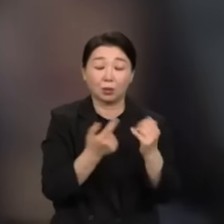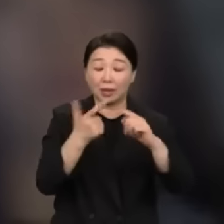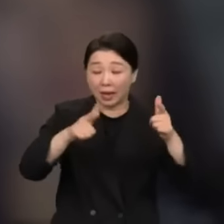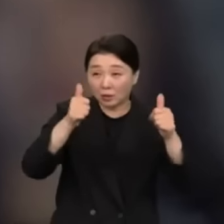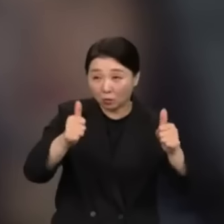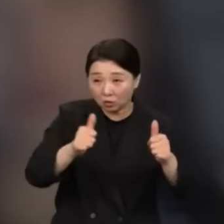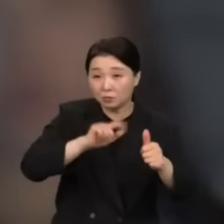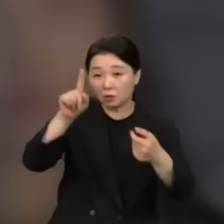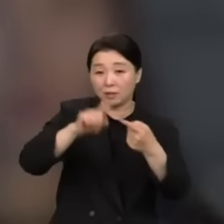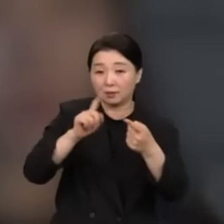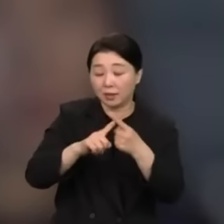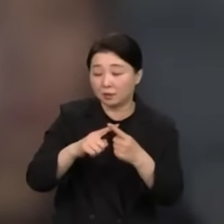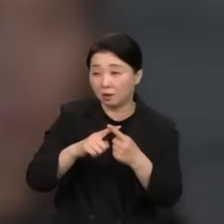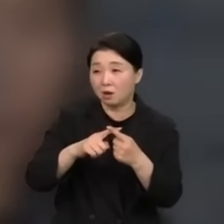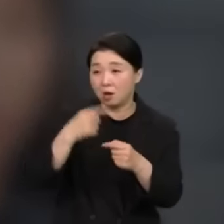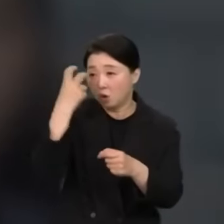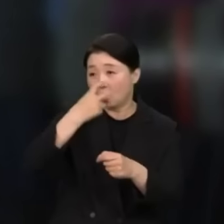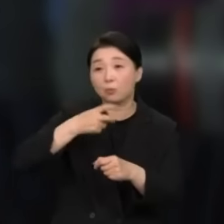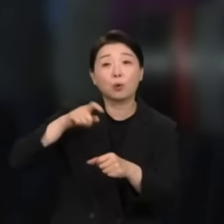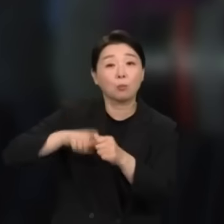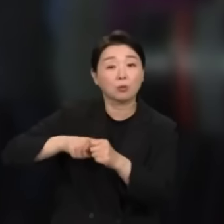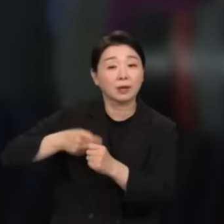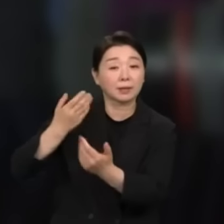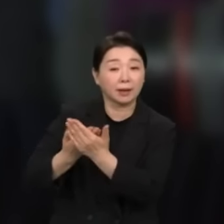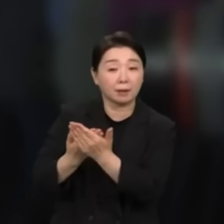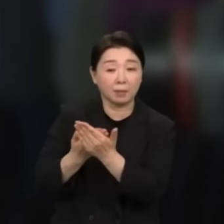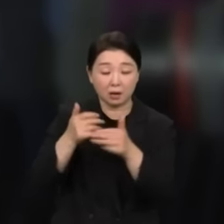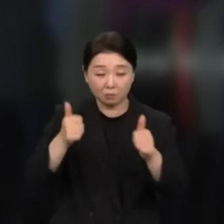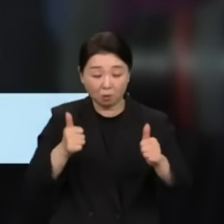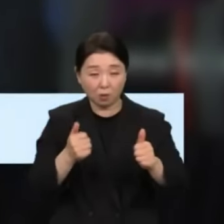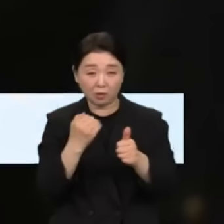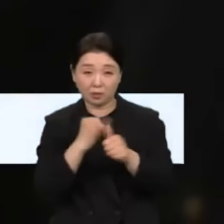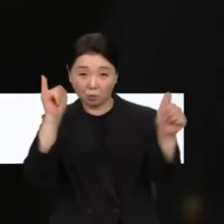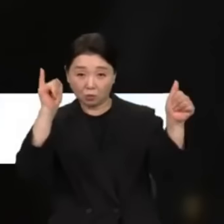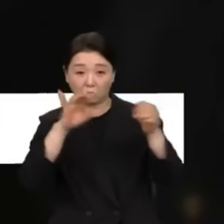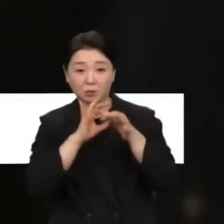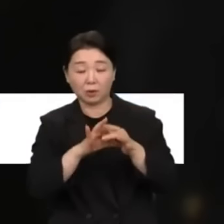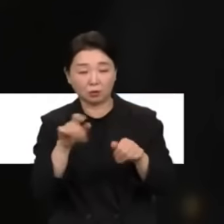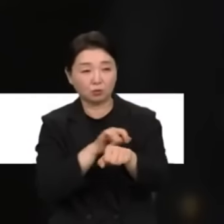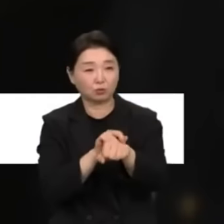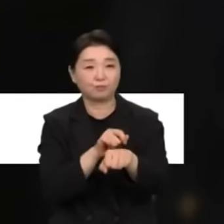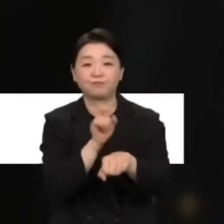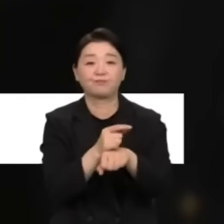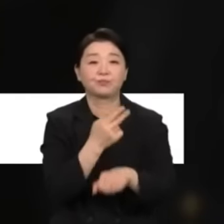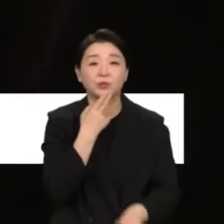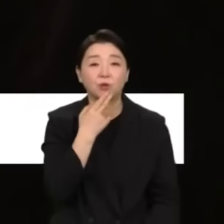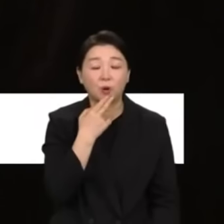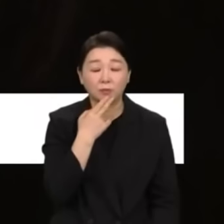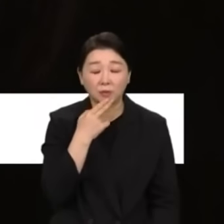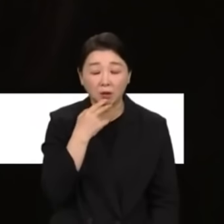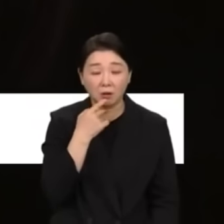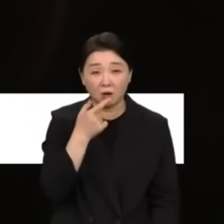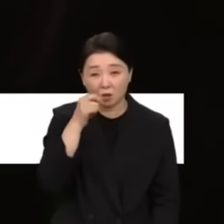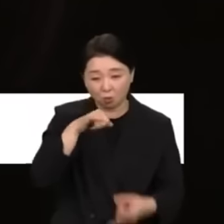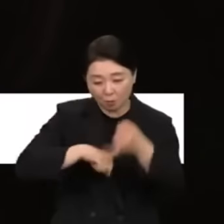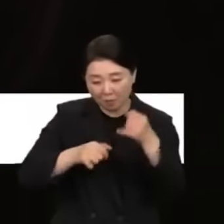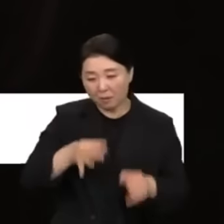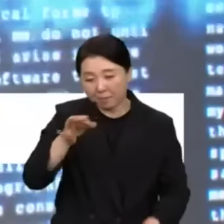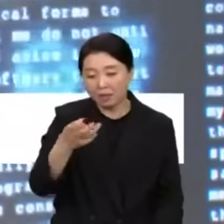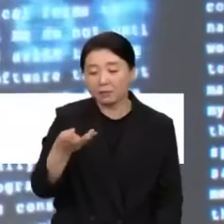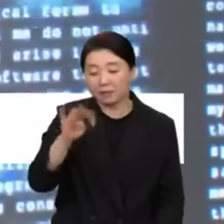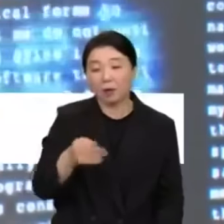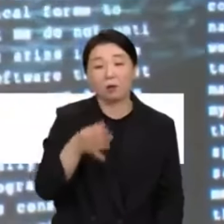결과의 취지를 검토해달라고 했습니다. 하지만 법원은 이혼소송을 고려할 특수성이 없다며 밀린 임대료 등 14억여 원을